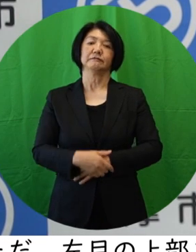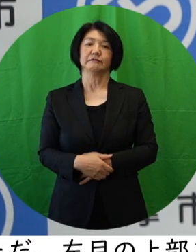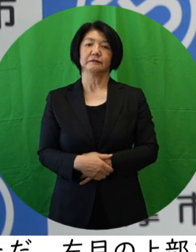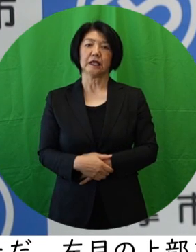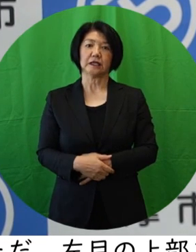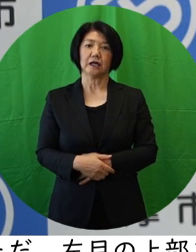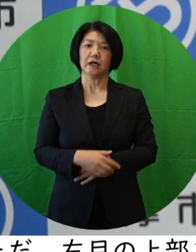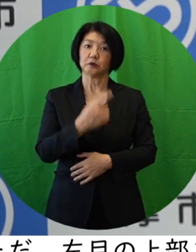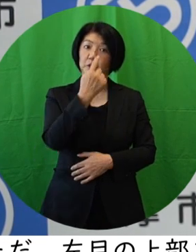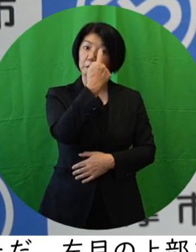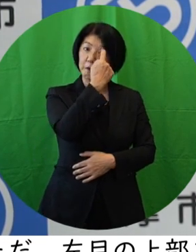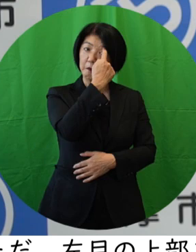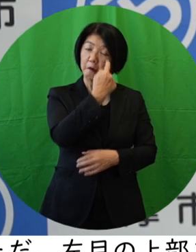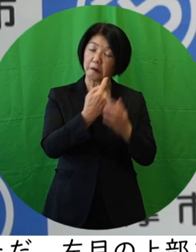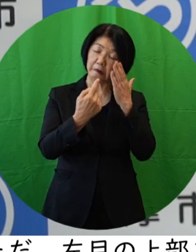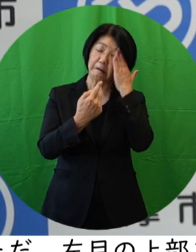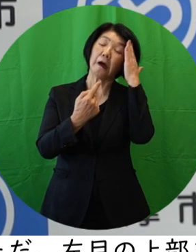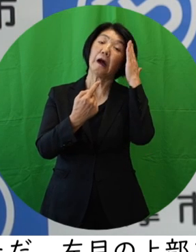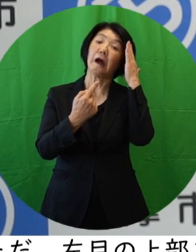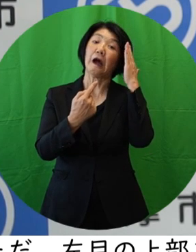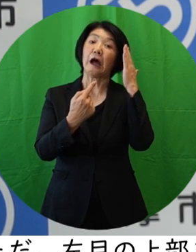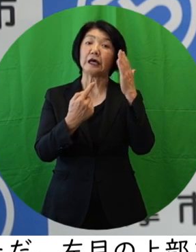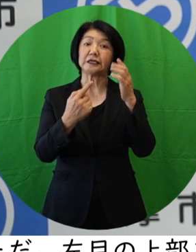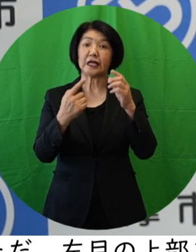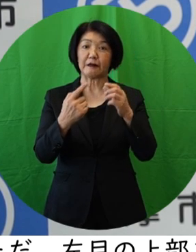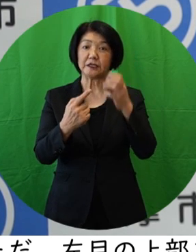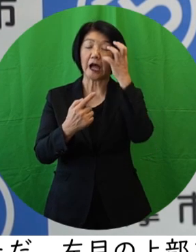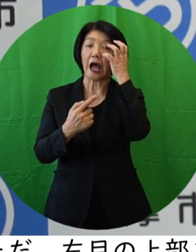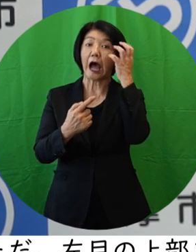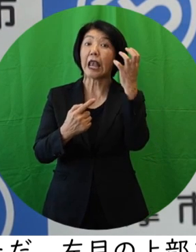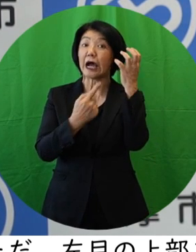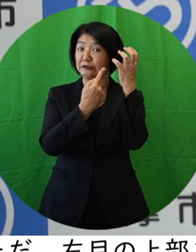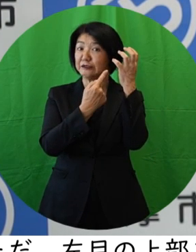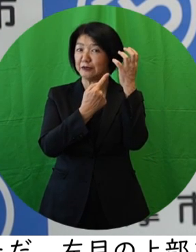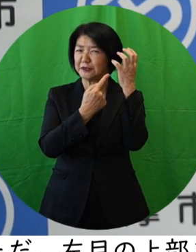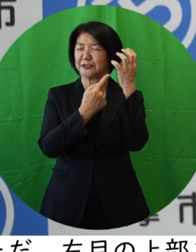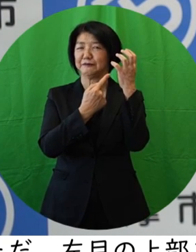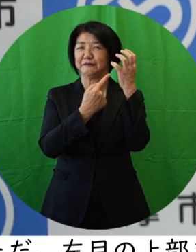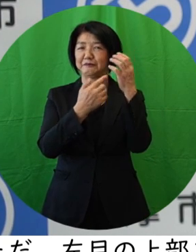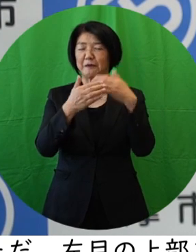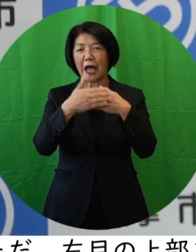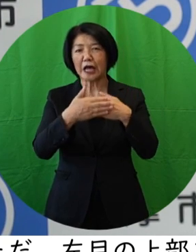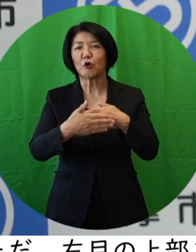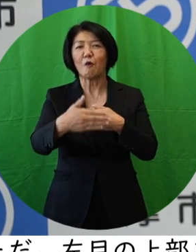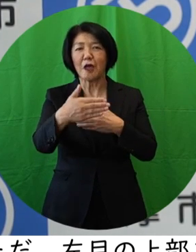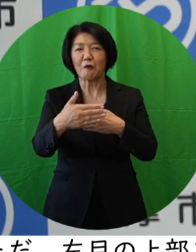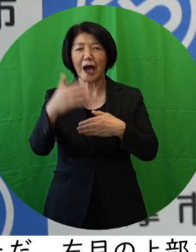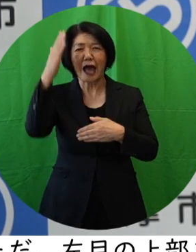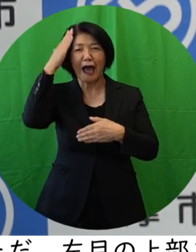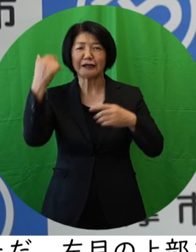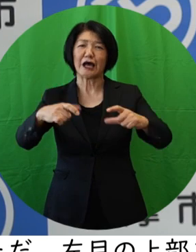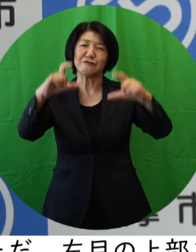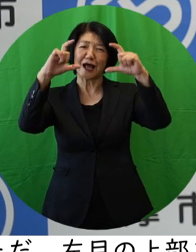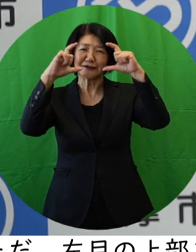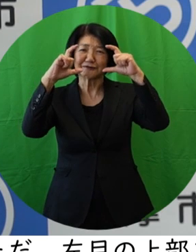左目の上部を打木したため顔面が晴れ上がってしまいえ当面サングラス姿